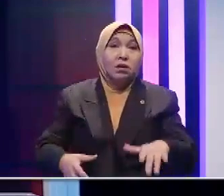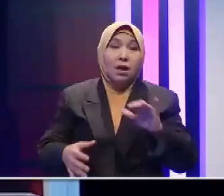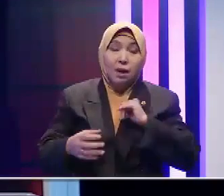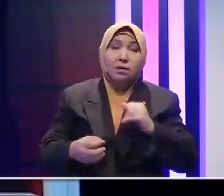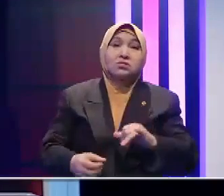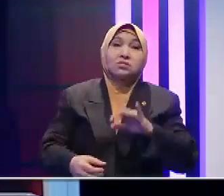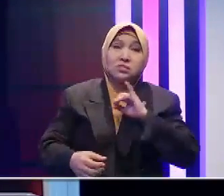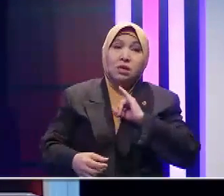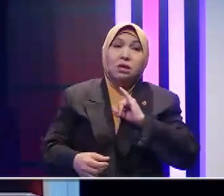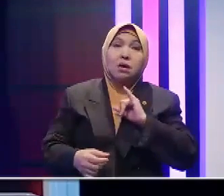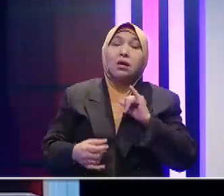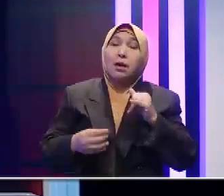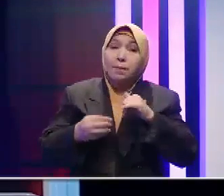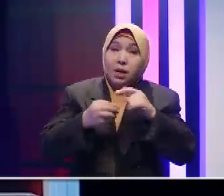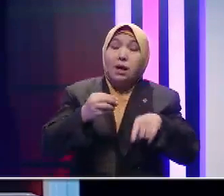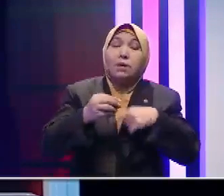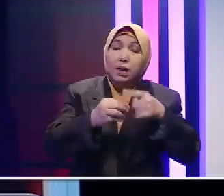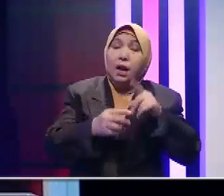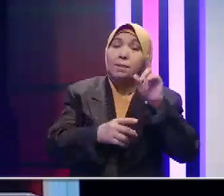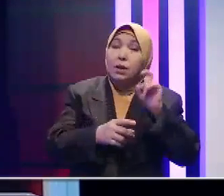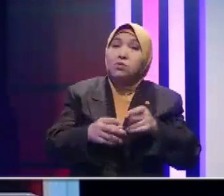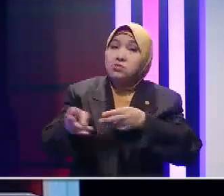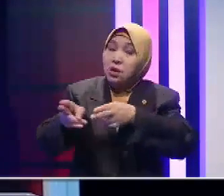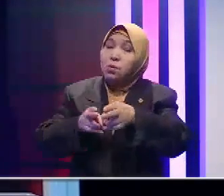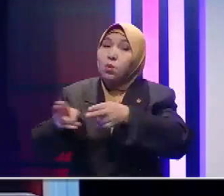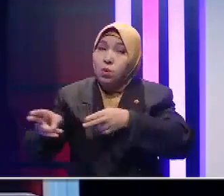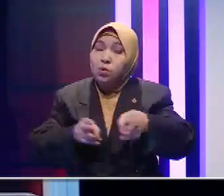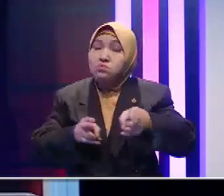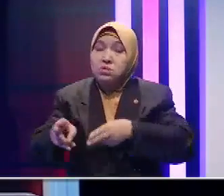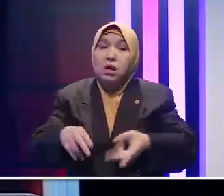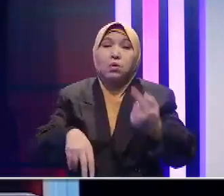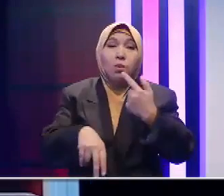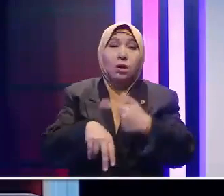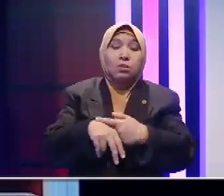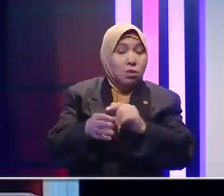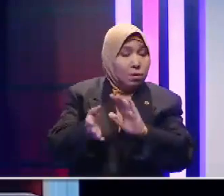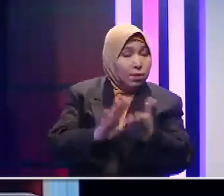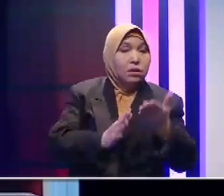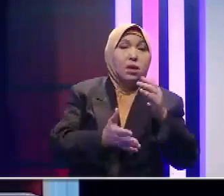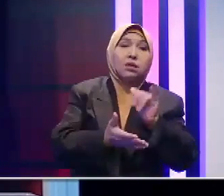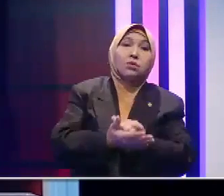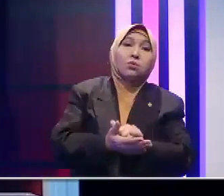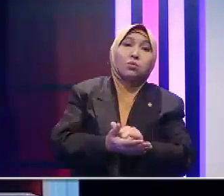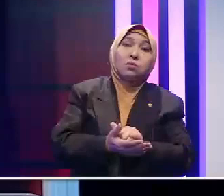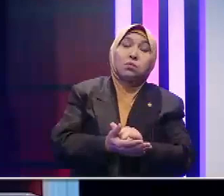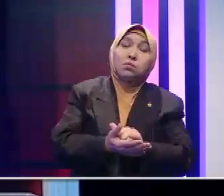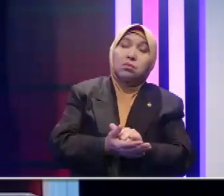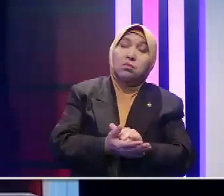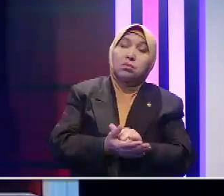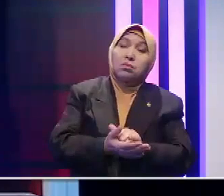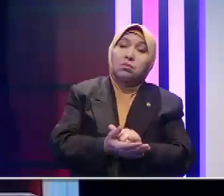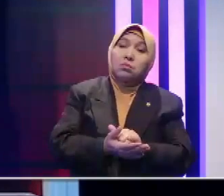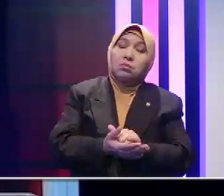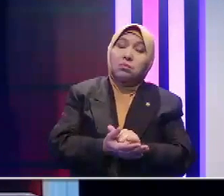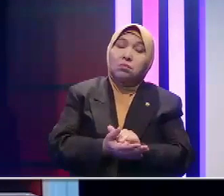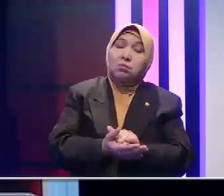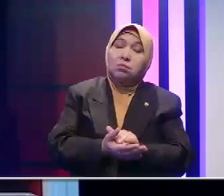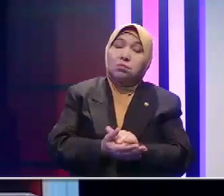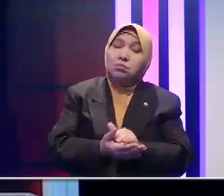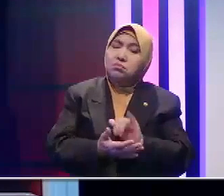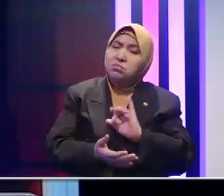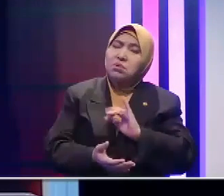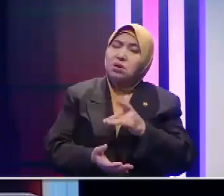meletupkan lah. Maksudnya ada benda-benda yang perlu saya uruskan ketika kematian tu. Yang mana saya